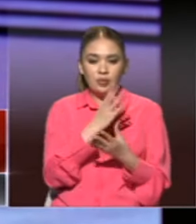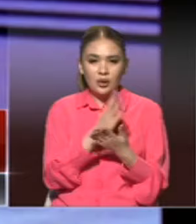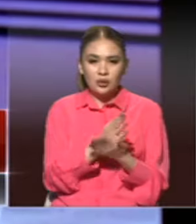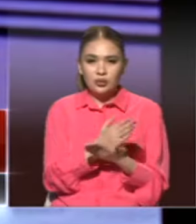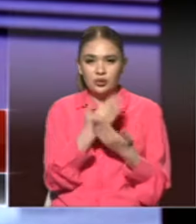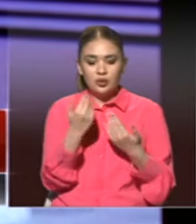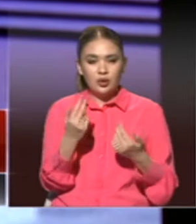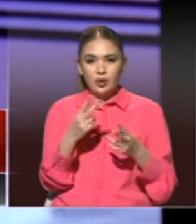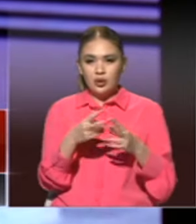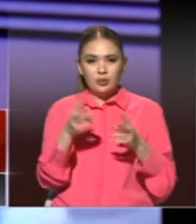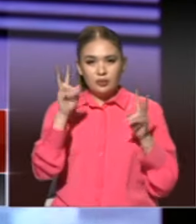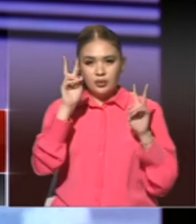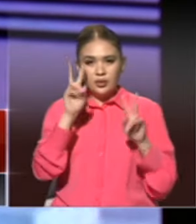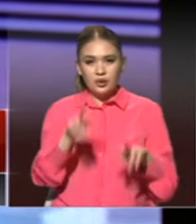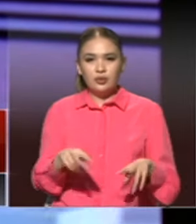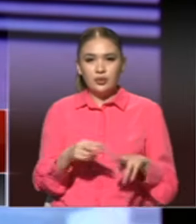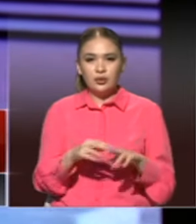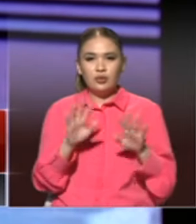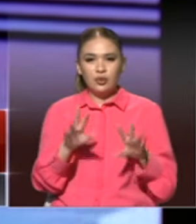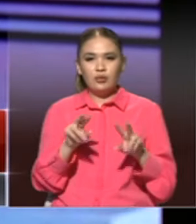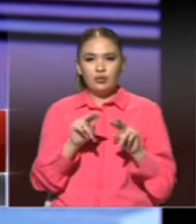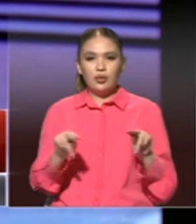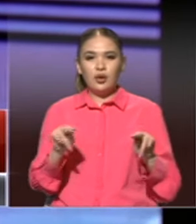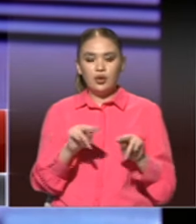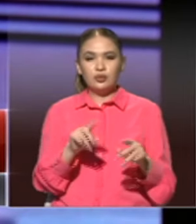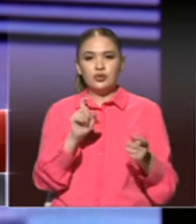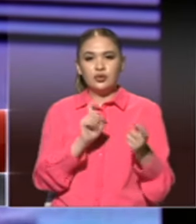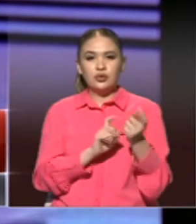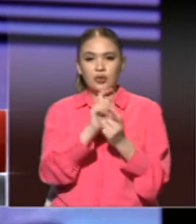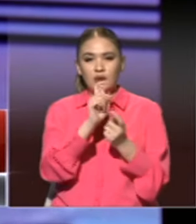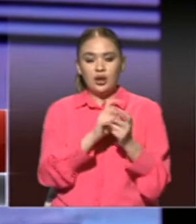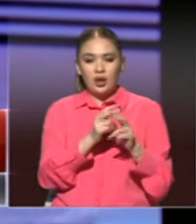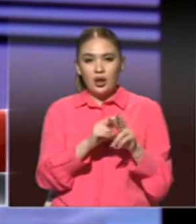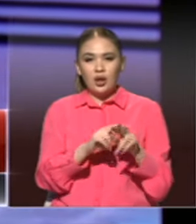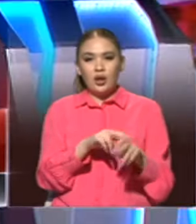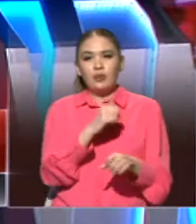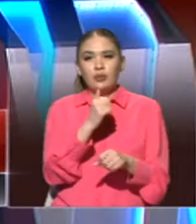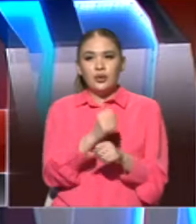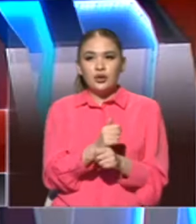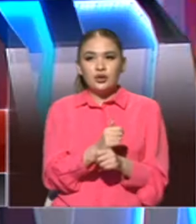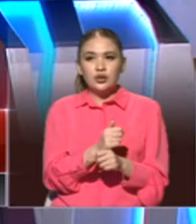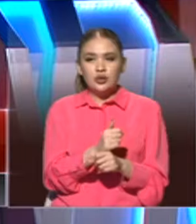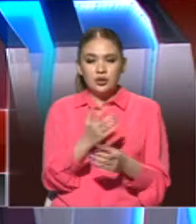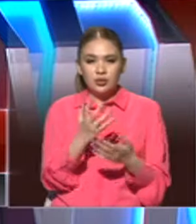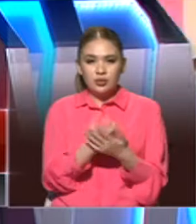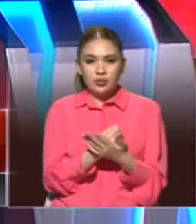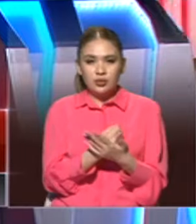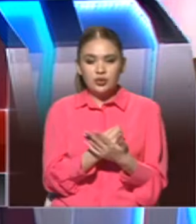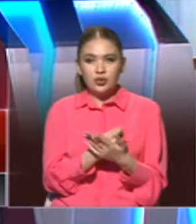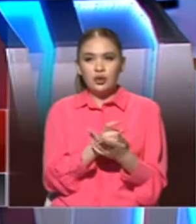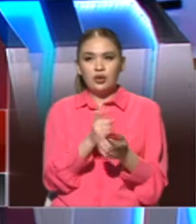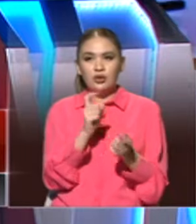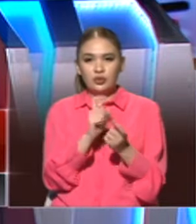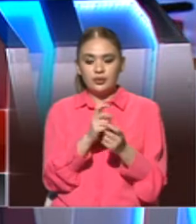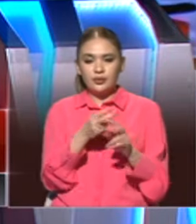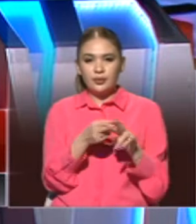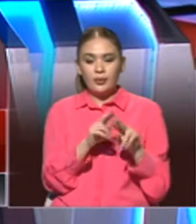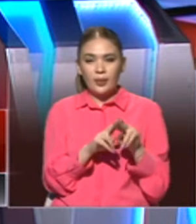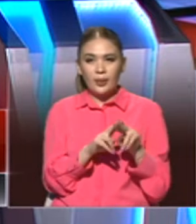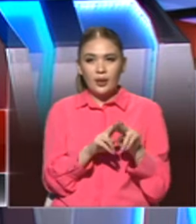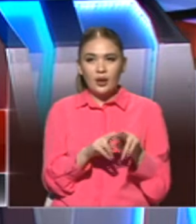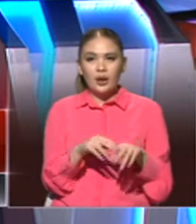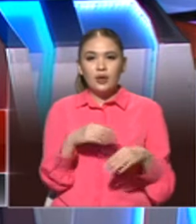ата-ана жауап бермейді. Ол келеді де мұғаліммен айқасады. Әлі мектеп басшыларымен барып деседі. Сол мәселені мен әріптестен